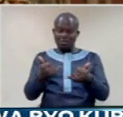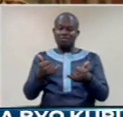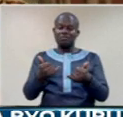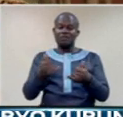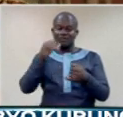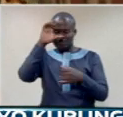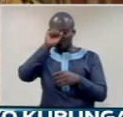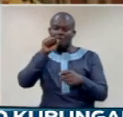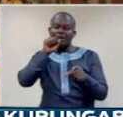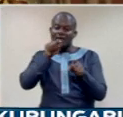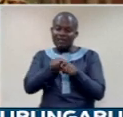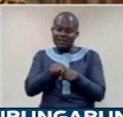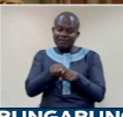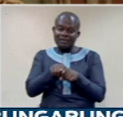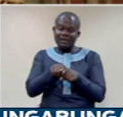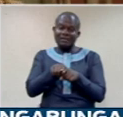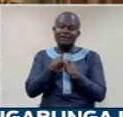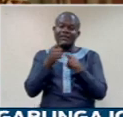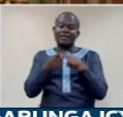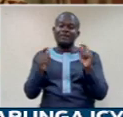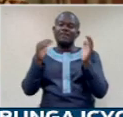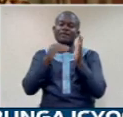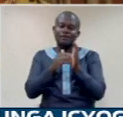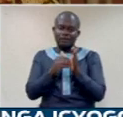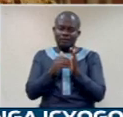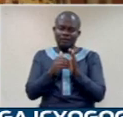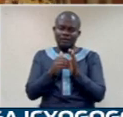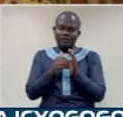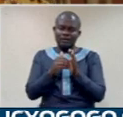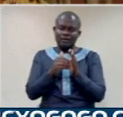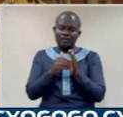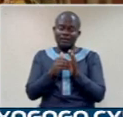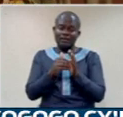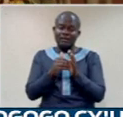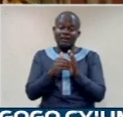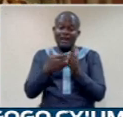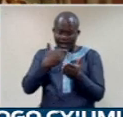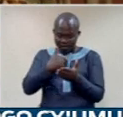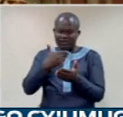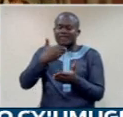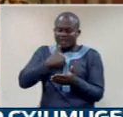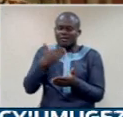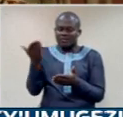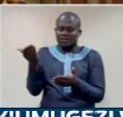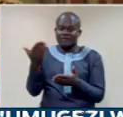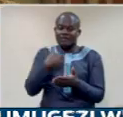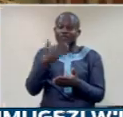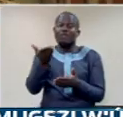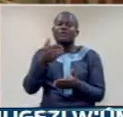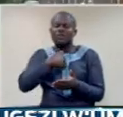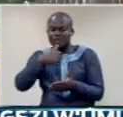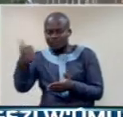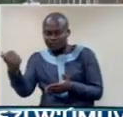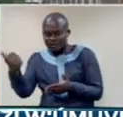ukubura abavandimwe kandi nabo abo mfite ndabafite mfite wowe mfite